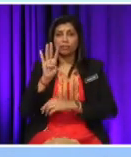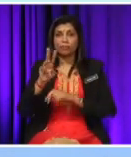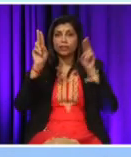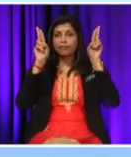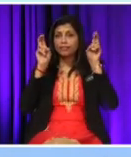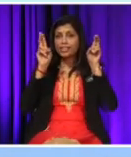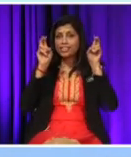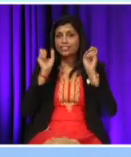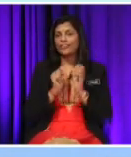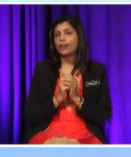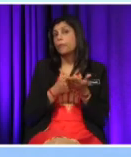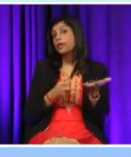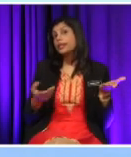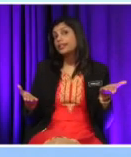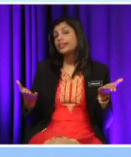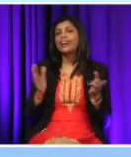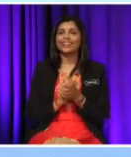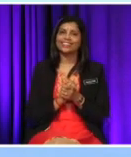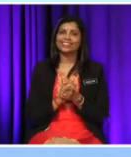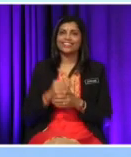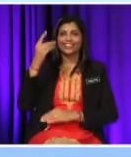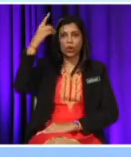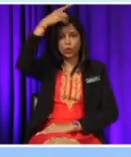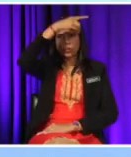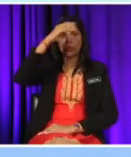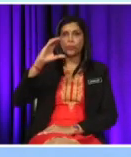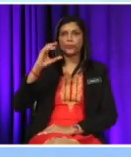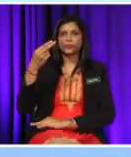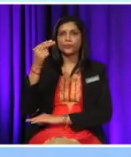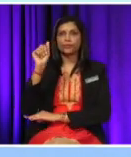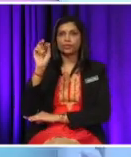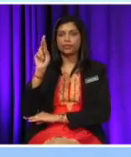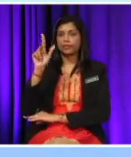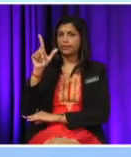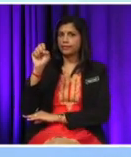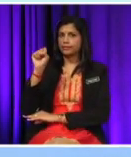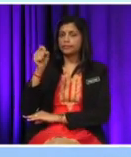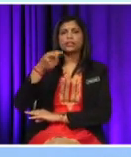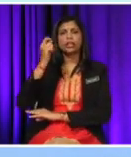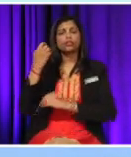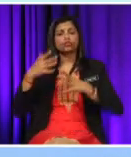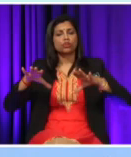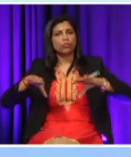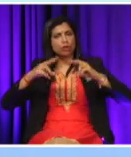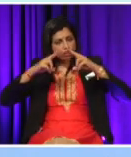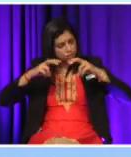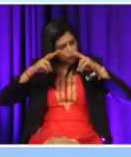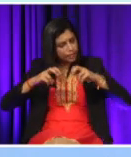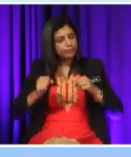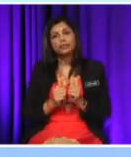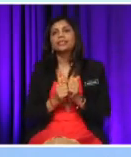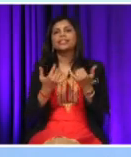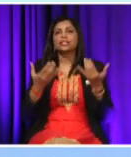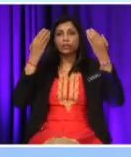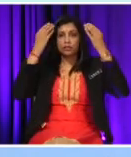sangat-sangat menarik yaitu hukum charge kita ada buat eksperimen dan sekarang ini bersama dengan cegukan